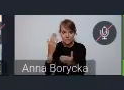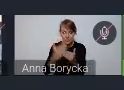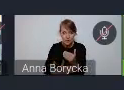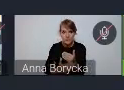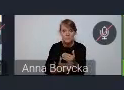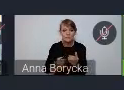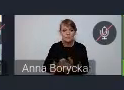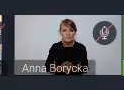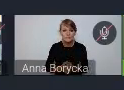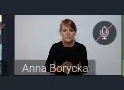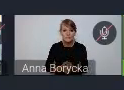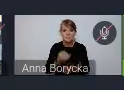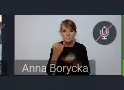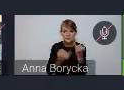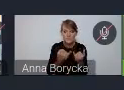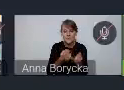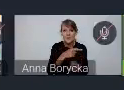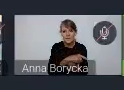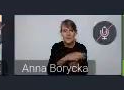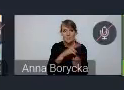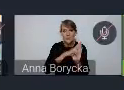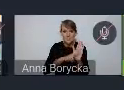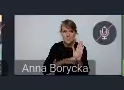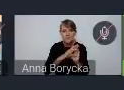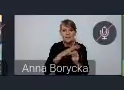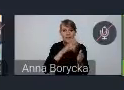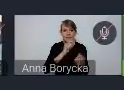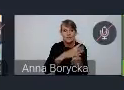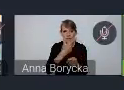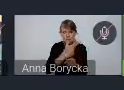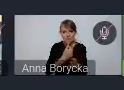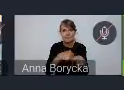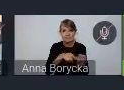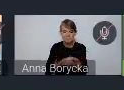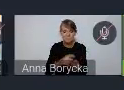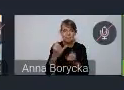określone w artykule 242 oraz zbilansujemy budżety w kolejnych latach,